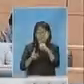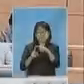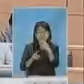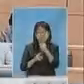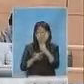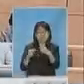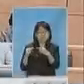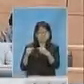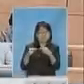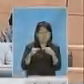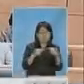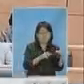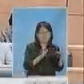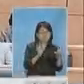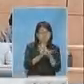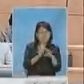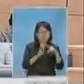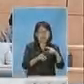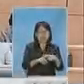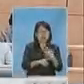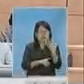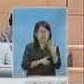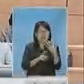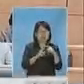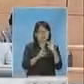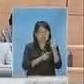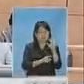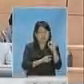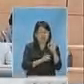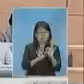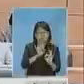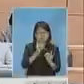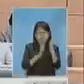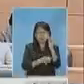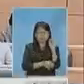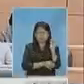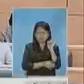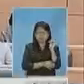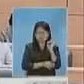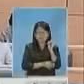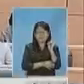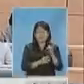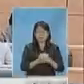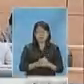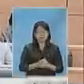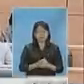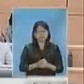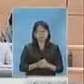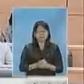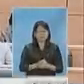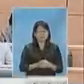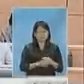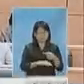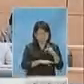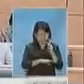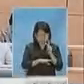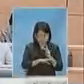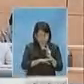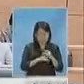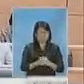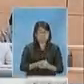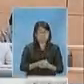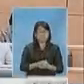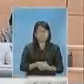ไล่มาถึงสุดท้าย 19พฤษภาคมเนี่ยไฟยังไม่ไหม้นะครับท่านประธานแล้วท่านประธานครับครับการ